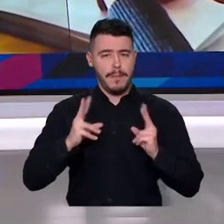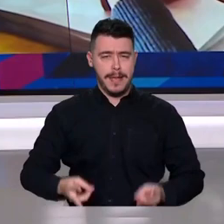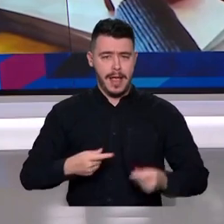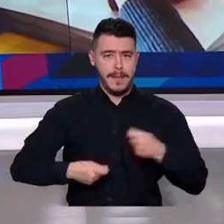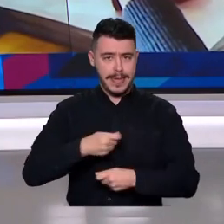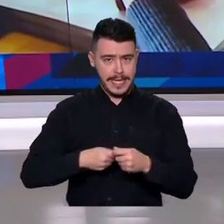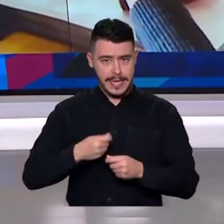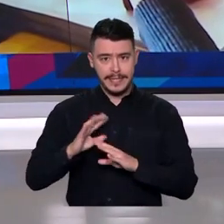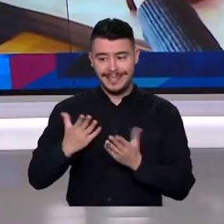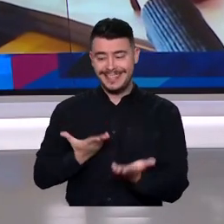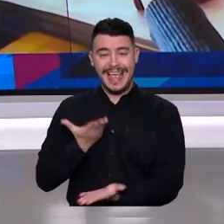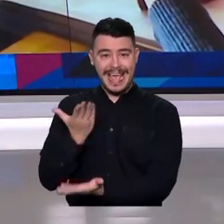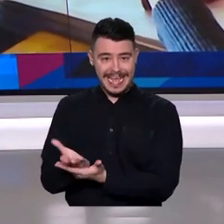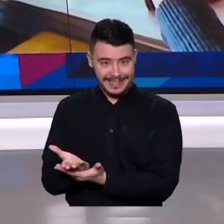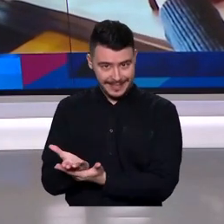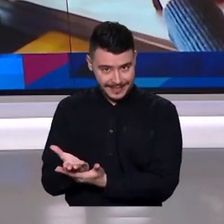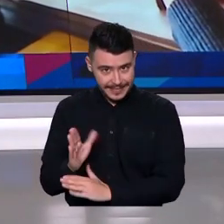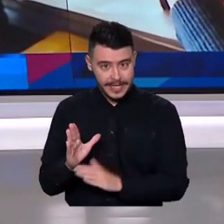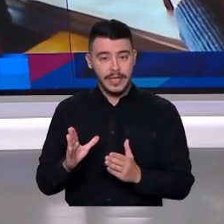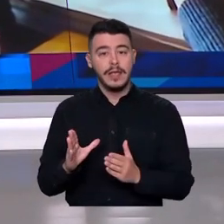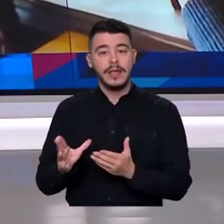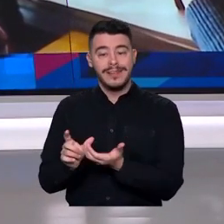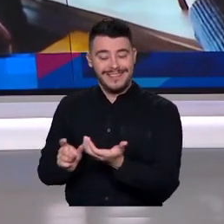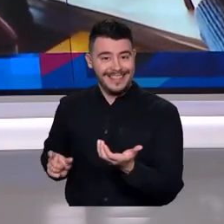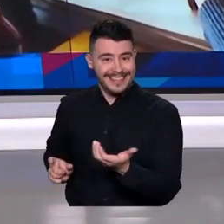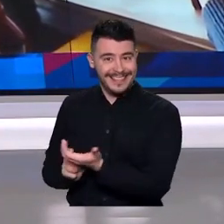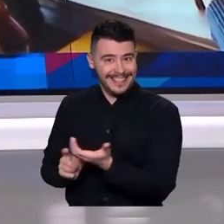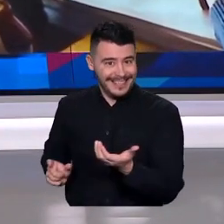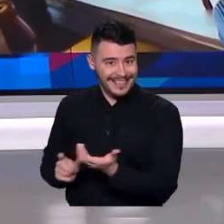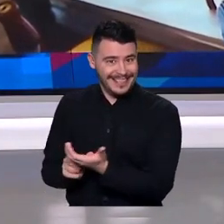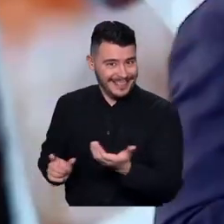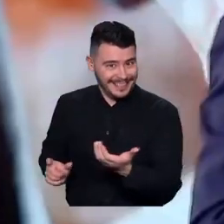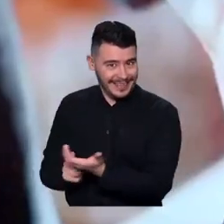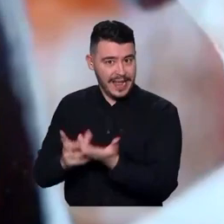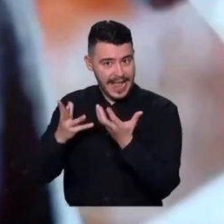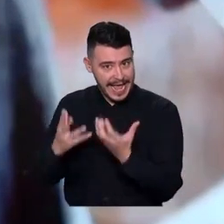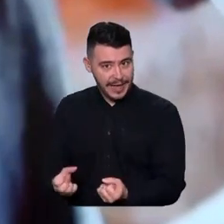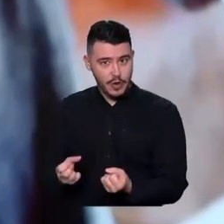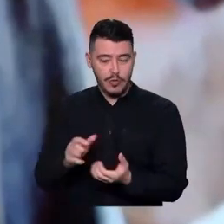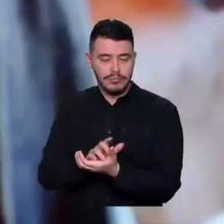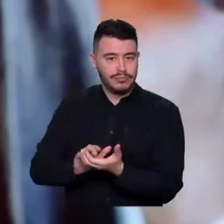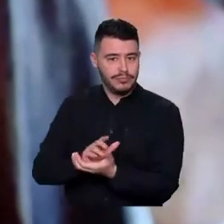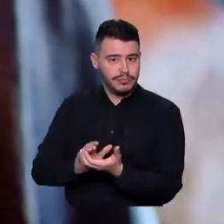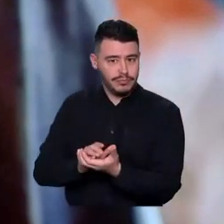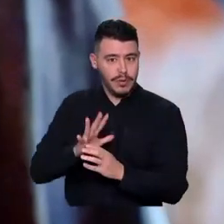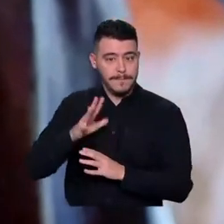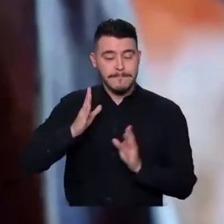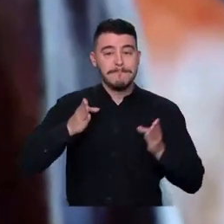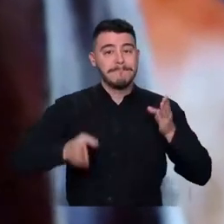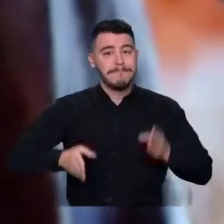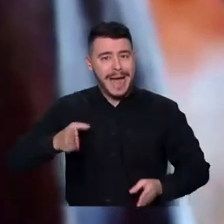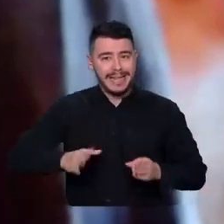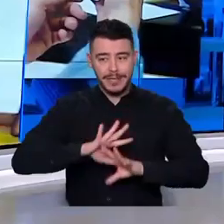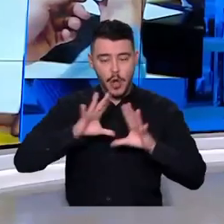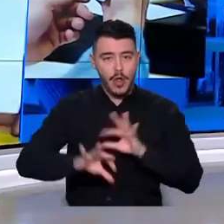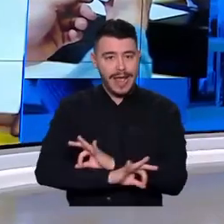σήμερα δεν κινδυνεύεις με το πρόσημο των 1.500€ και το εγκαταστήσεις εντός του μαρτίου και κάνεις και όλα τα